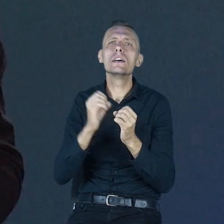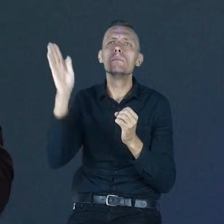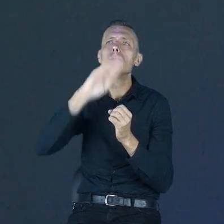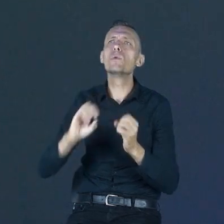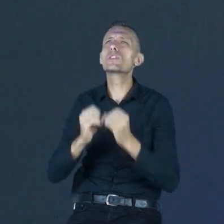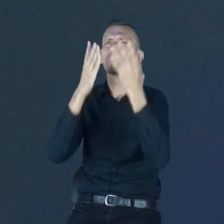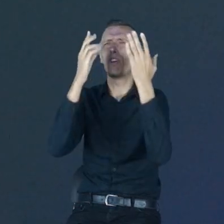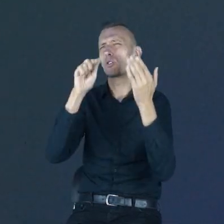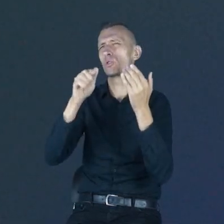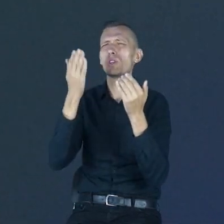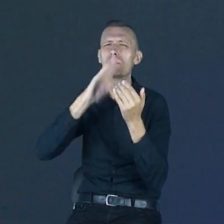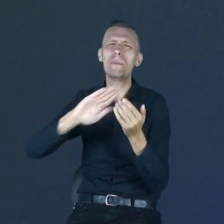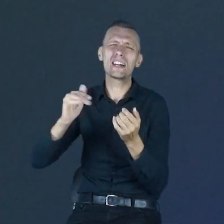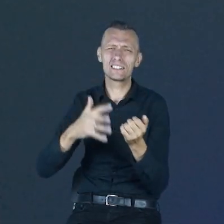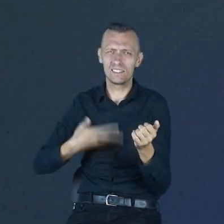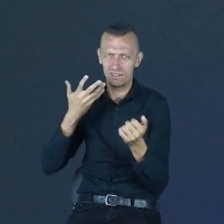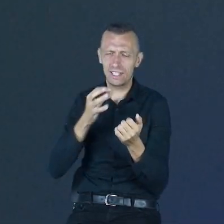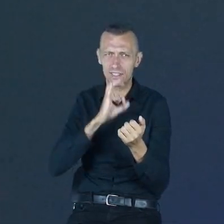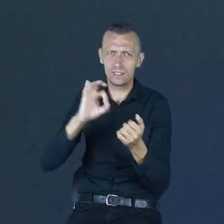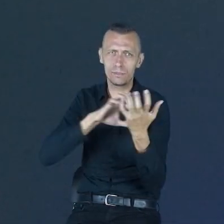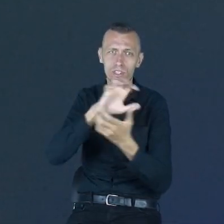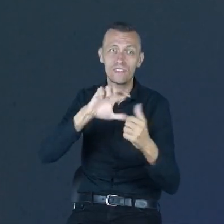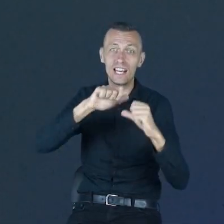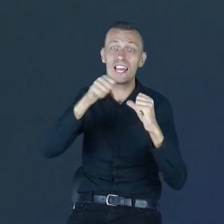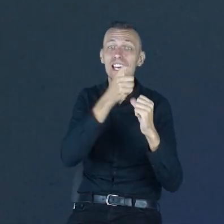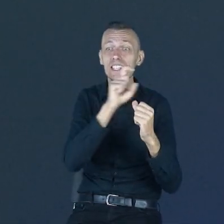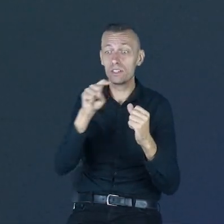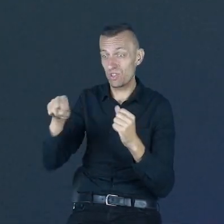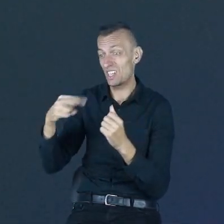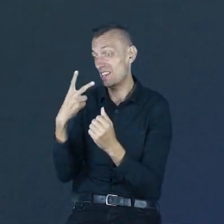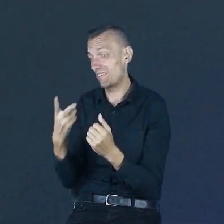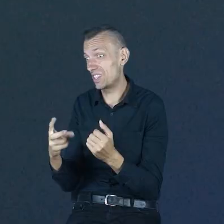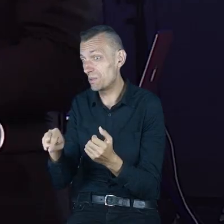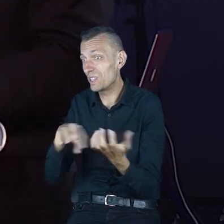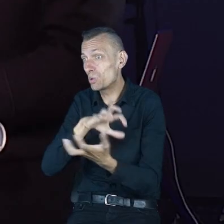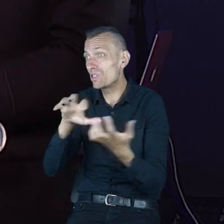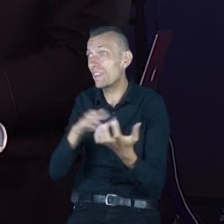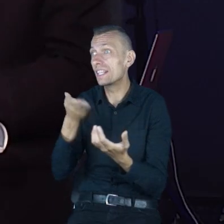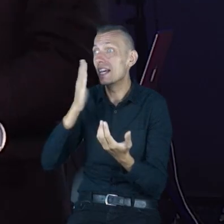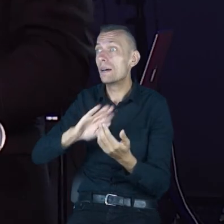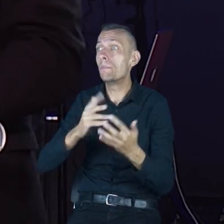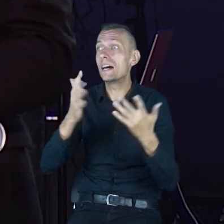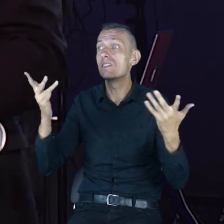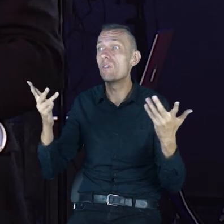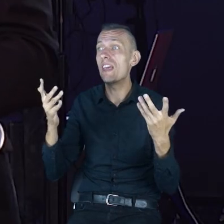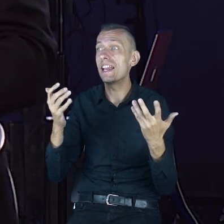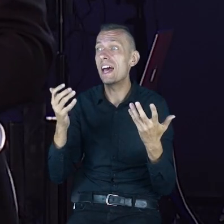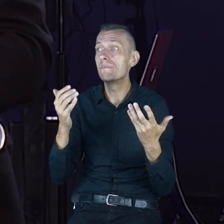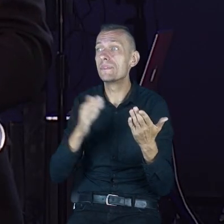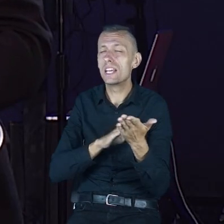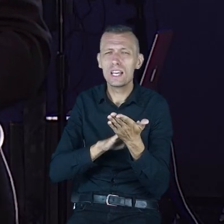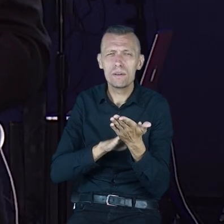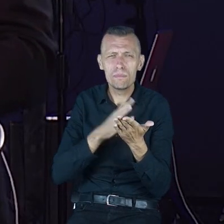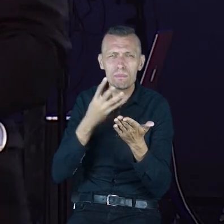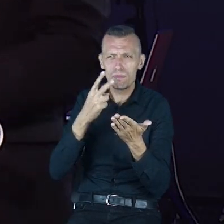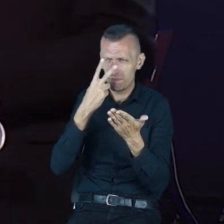nieskażoności. Ale jednocześnie widzimy, że w tym świecie jest bardzo wiele niebożych, niedobrych, nieczystych i